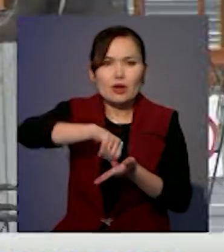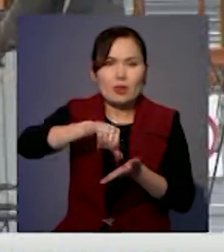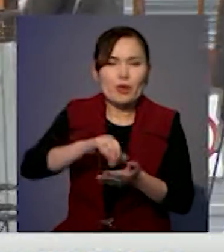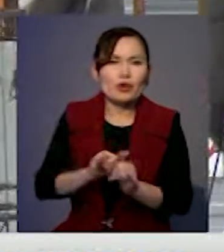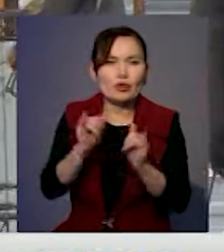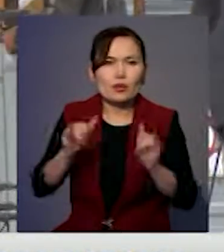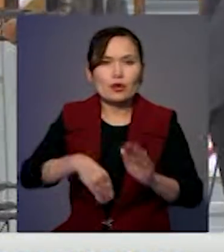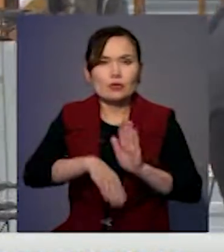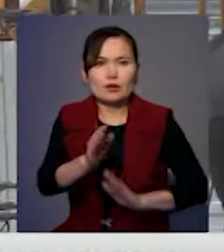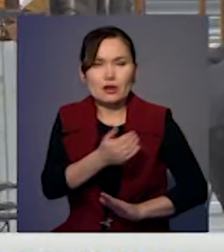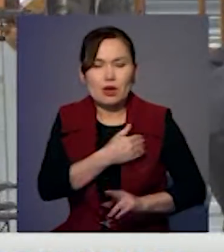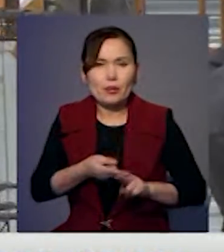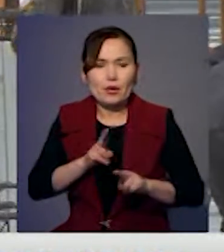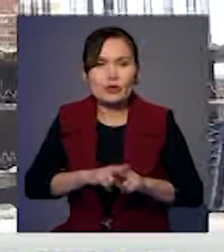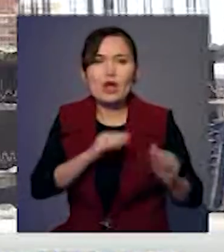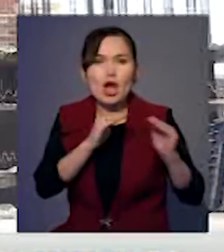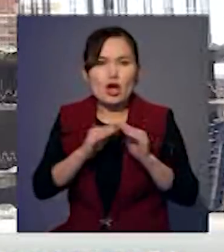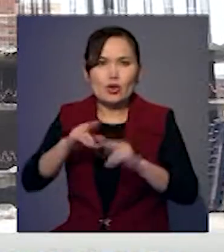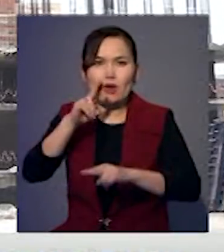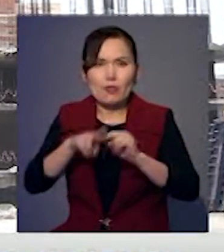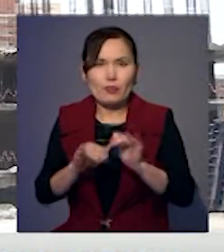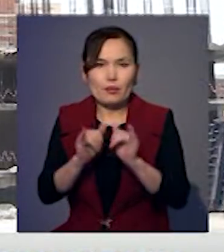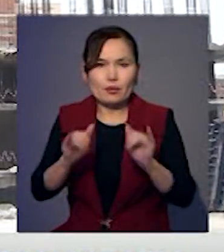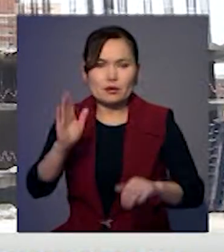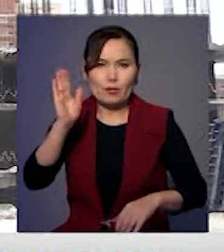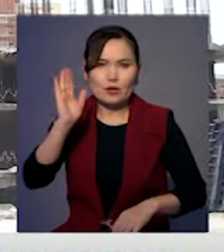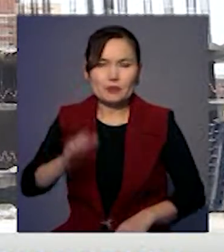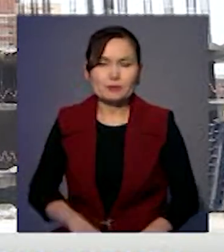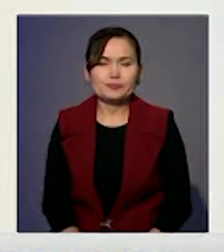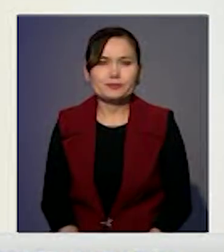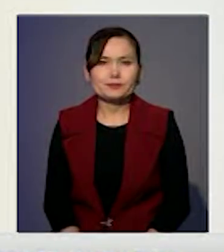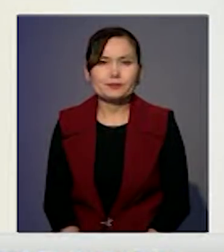кеңейту. Қазір бұл бастамалар талқыға салынуда.